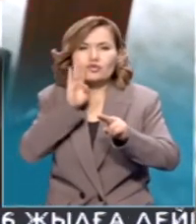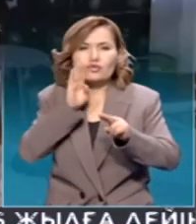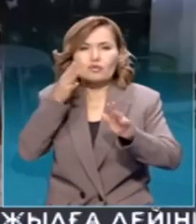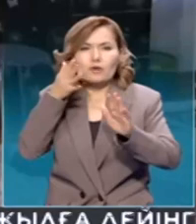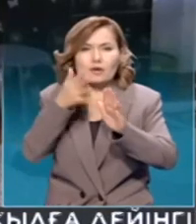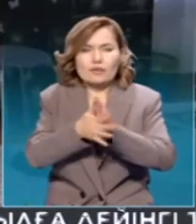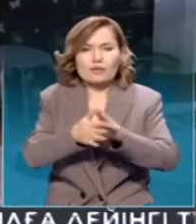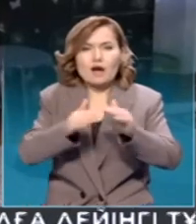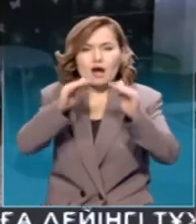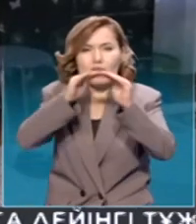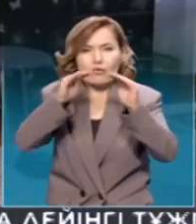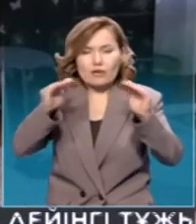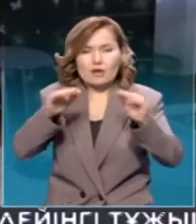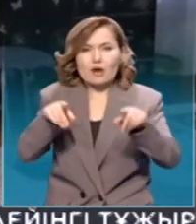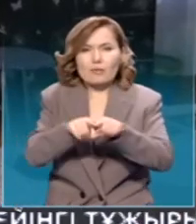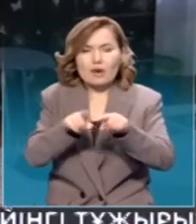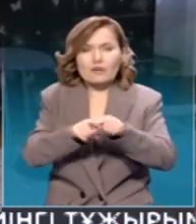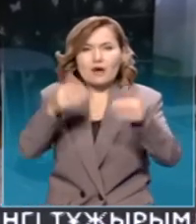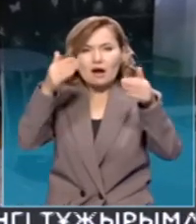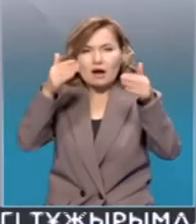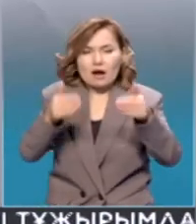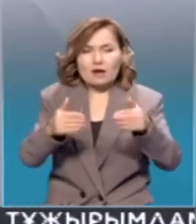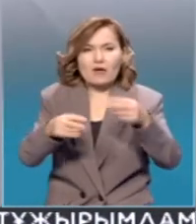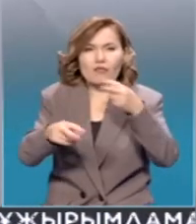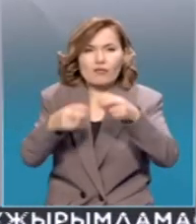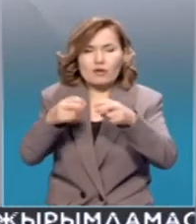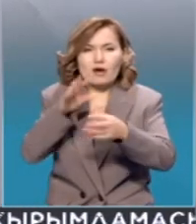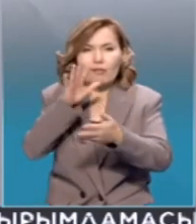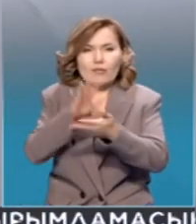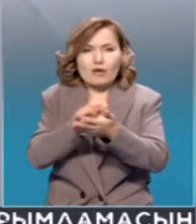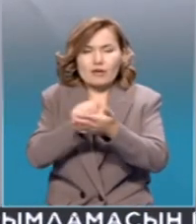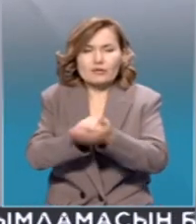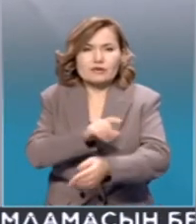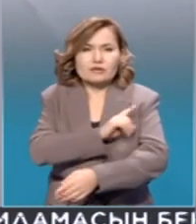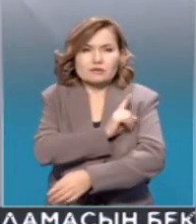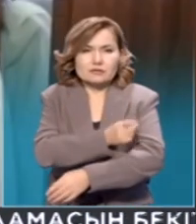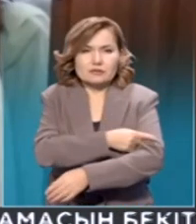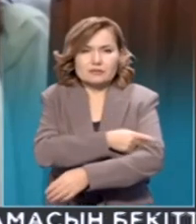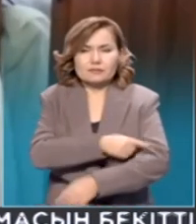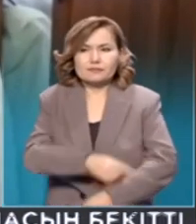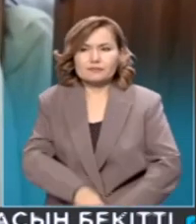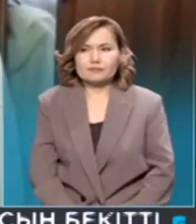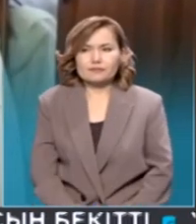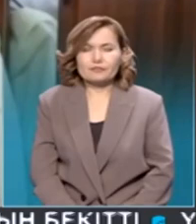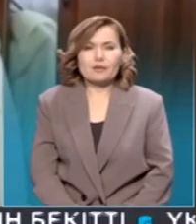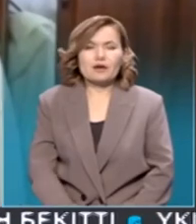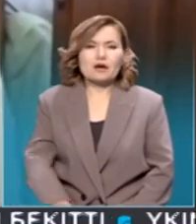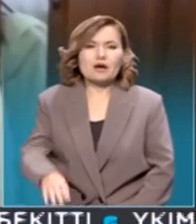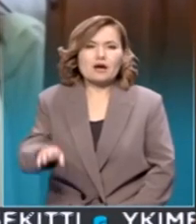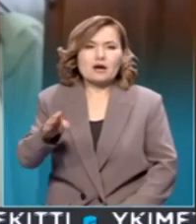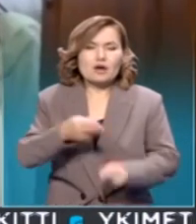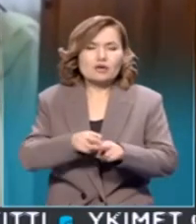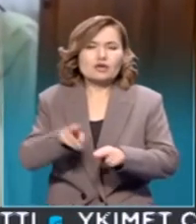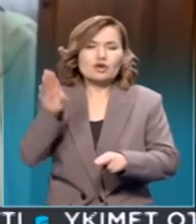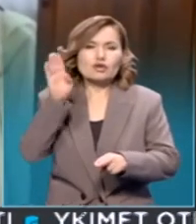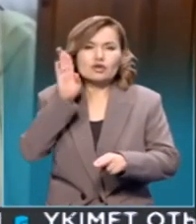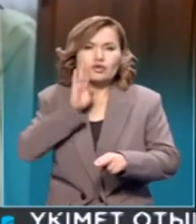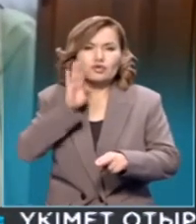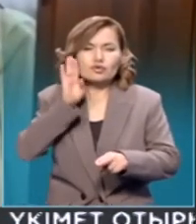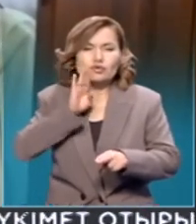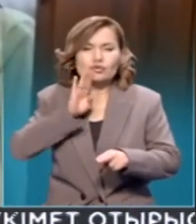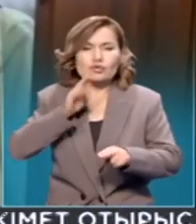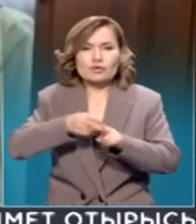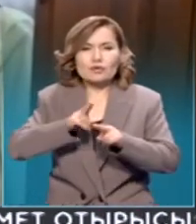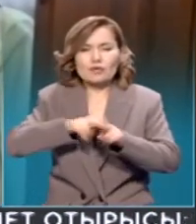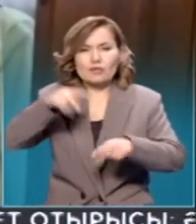Мұнан бөлек қабырғаға жапсырылған тақтайшалар да сыртындағы сылағы да шетінен құлап жатыр. Жаңбыр сорғалақтап жауған кезде балалар мен қасыма